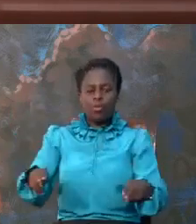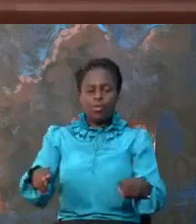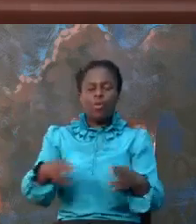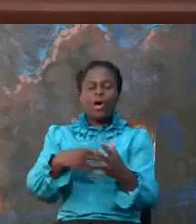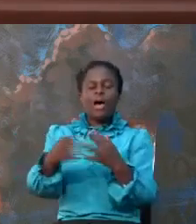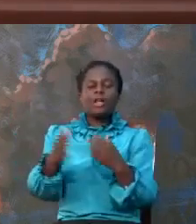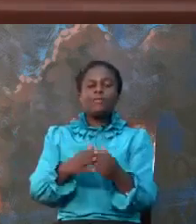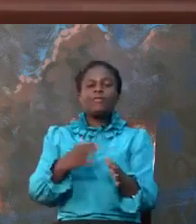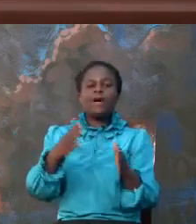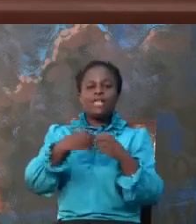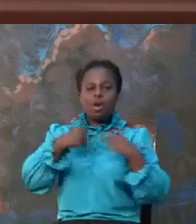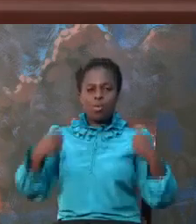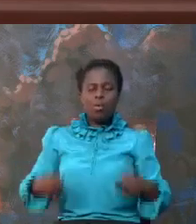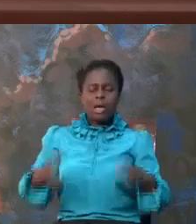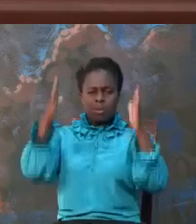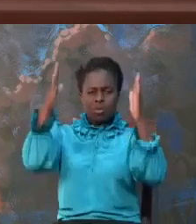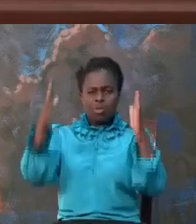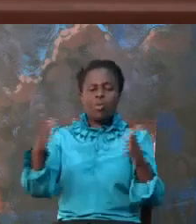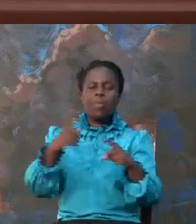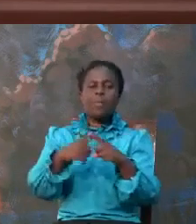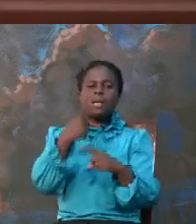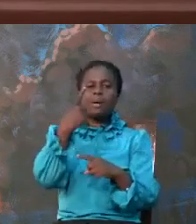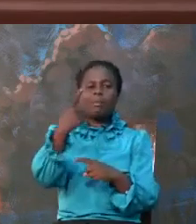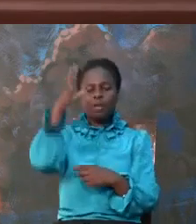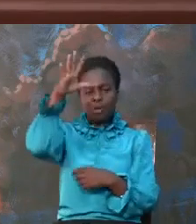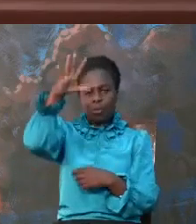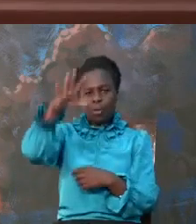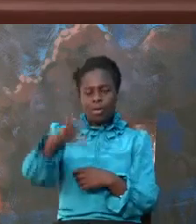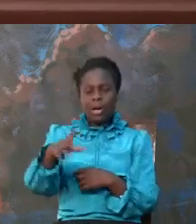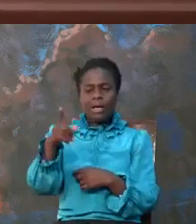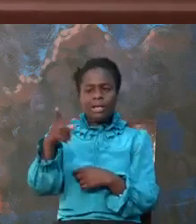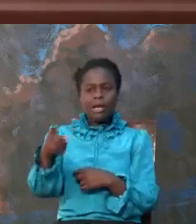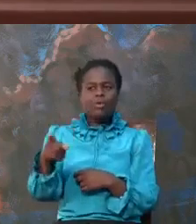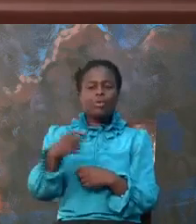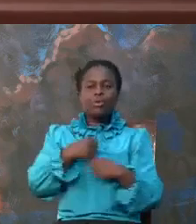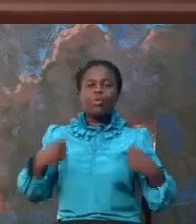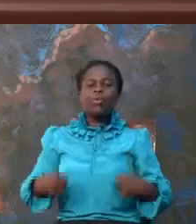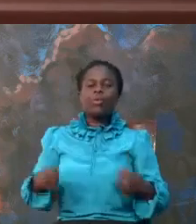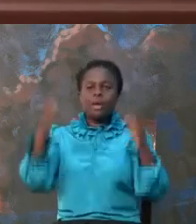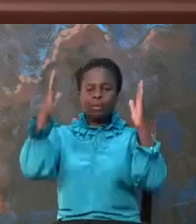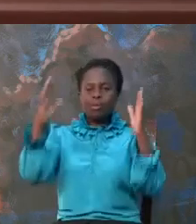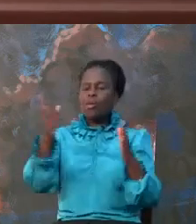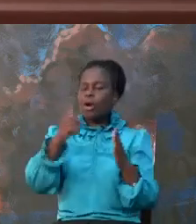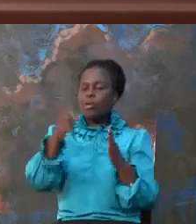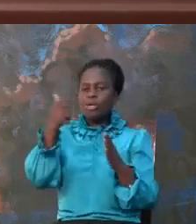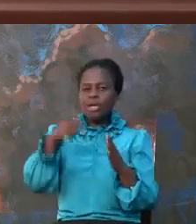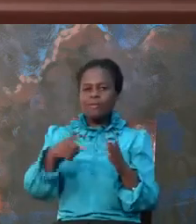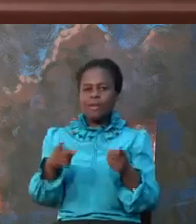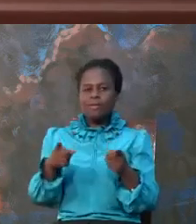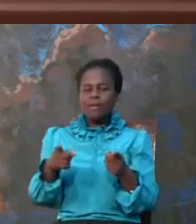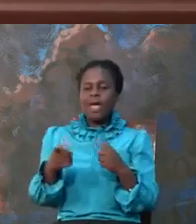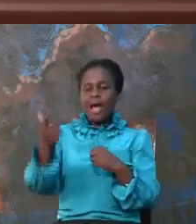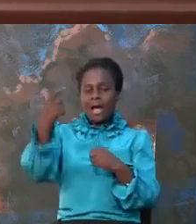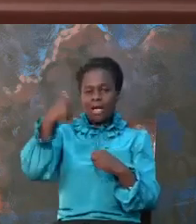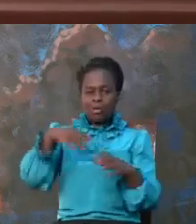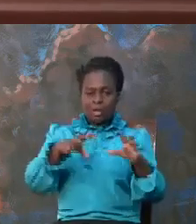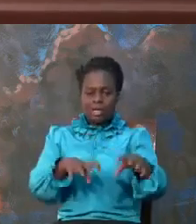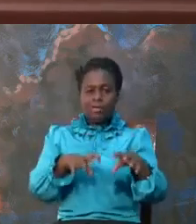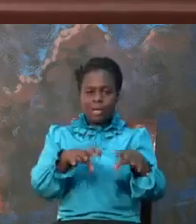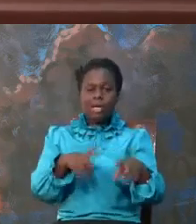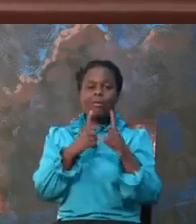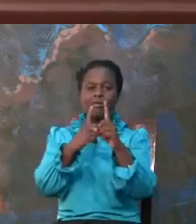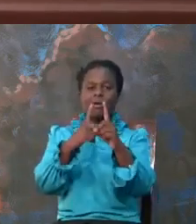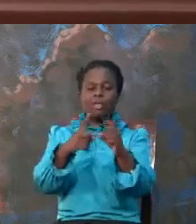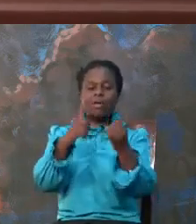mara moja kwa mwaka. Na huyo kuhani mkuu hakuja hivi hivi tu, alipaswa aje na wanyama wafuatao. Wa